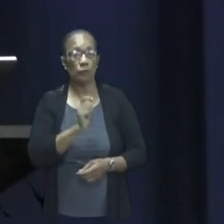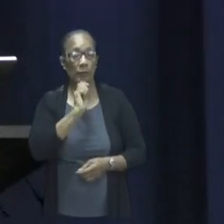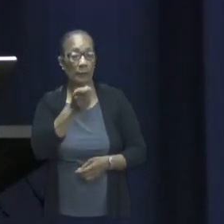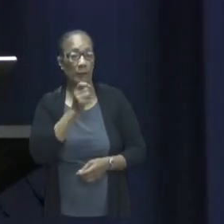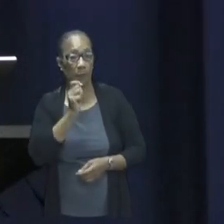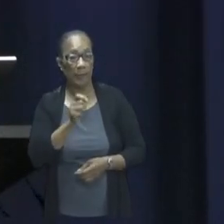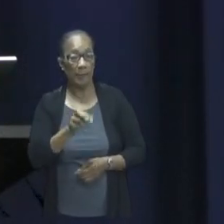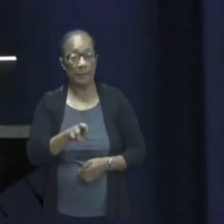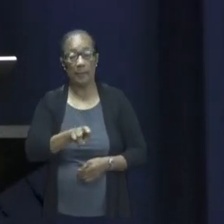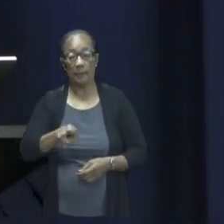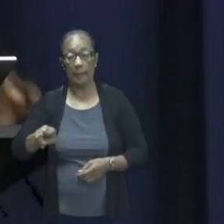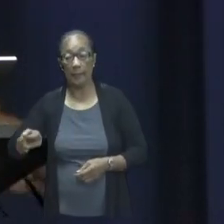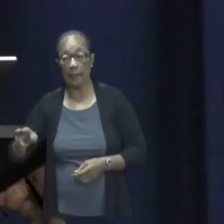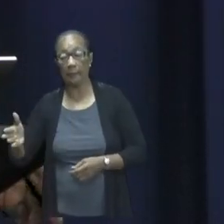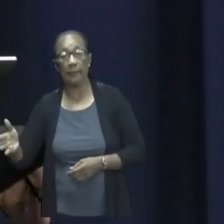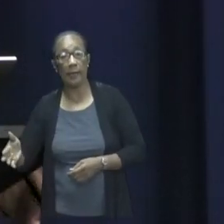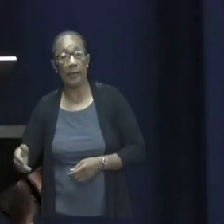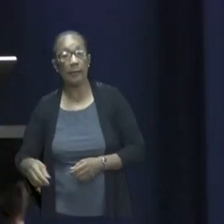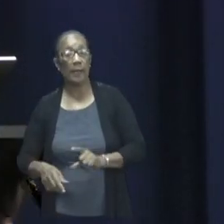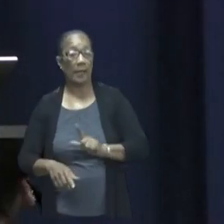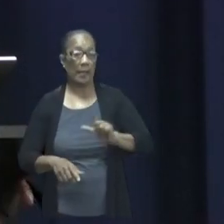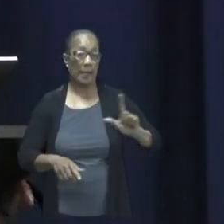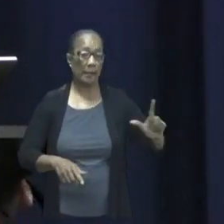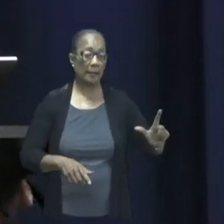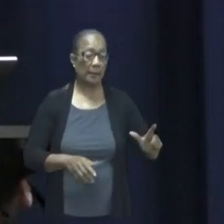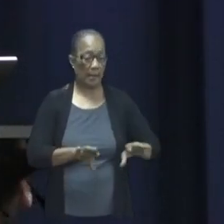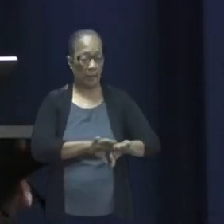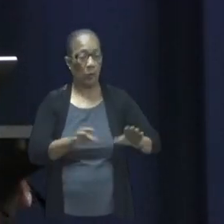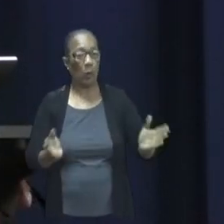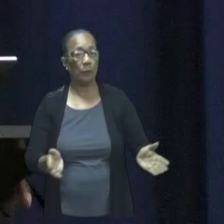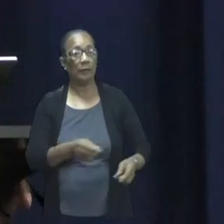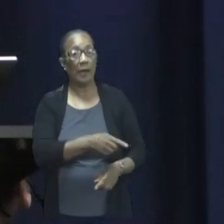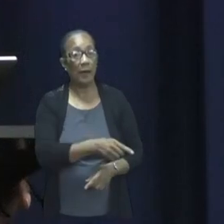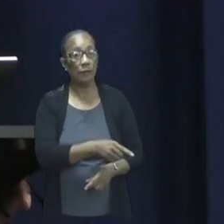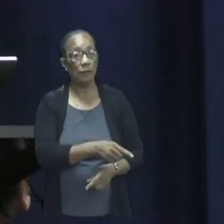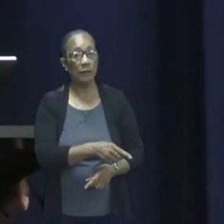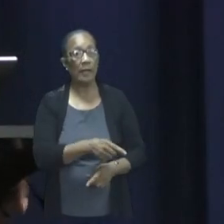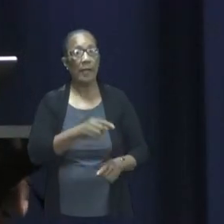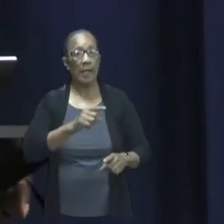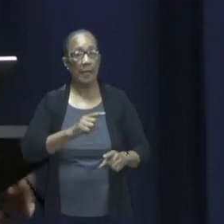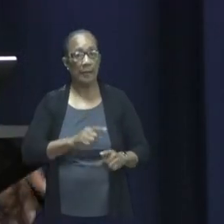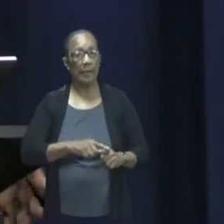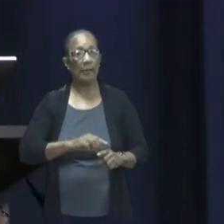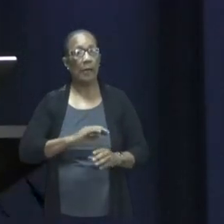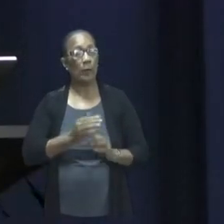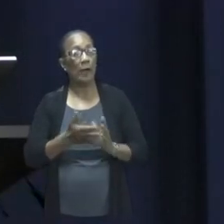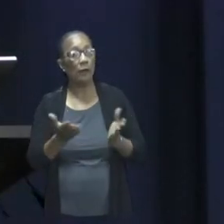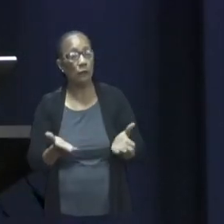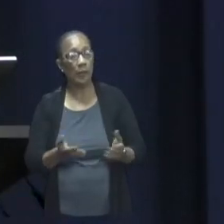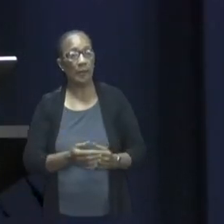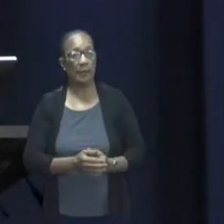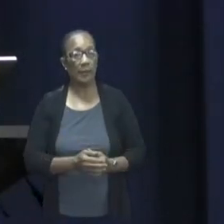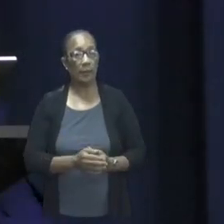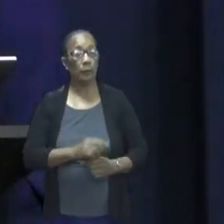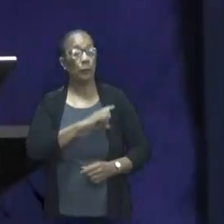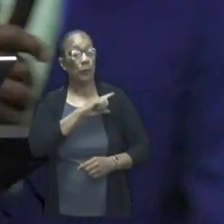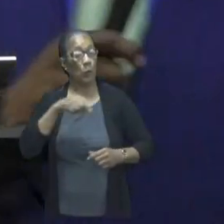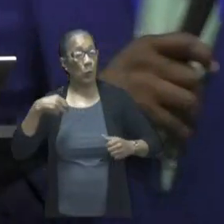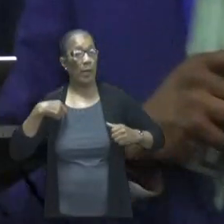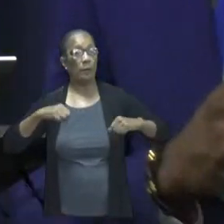rechterhand dat is uw linkerhand daar op tafel en we gaan aan de orde afwerken we starten en